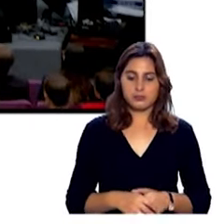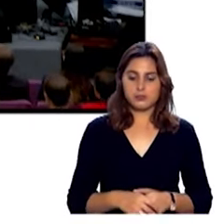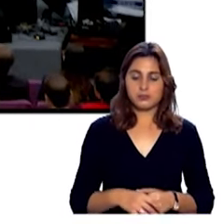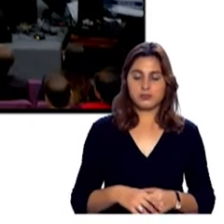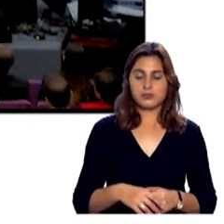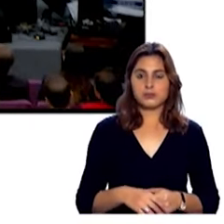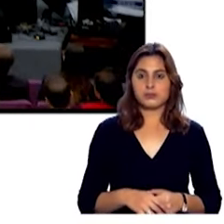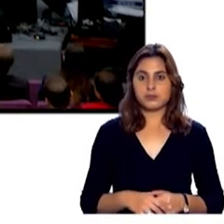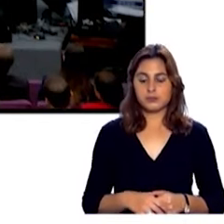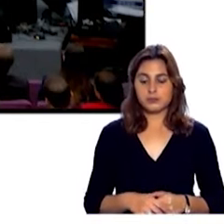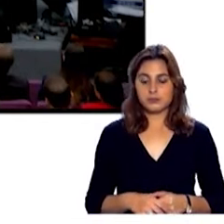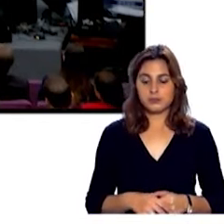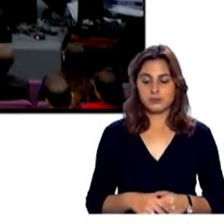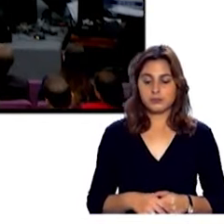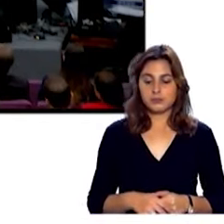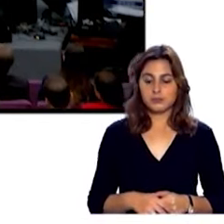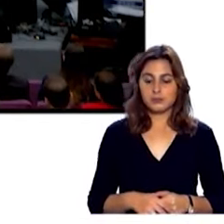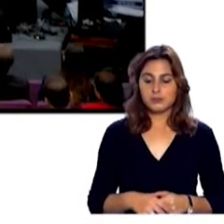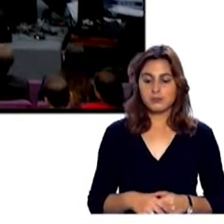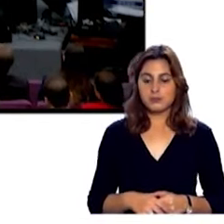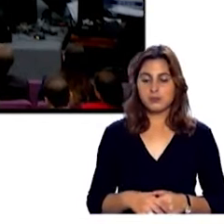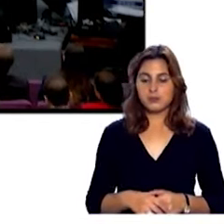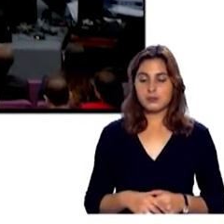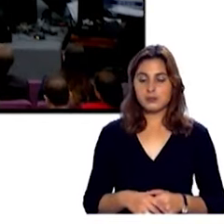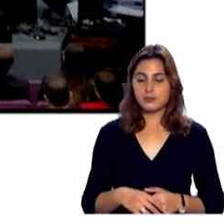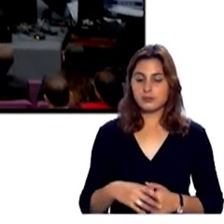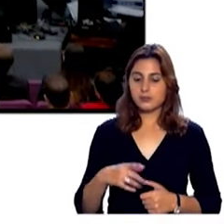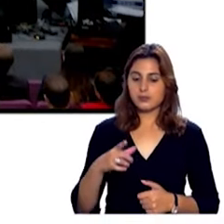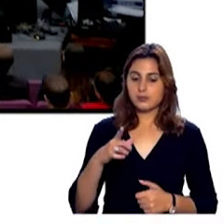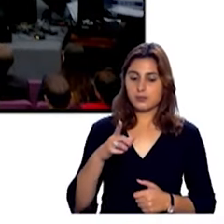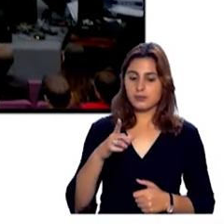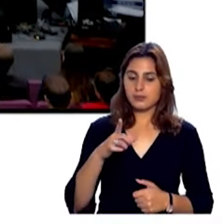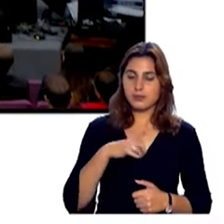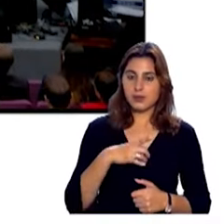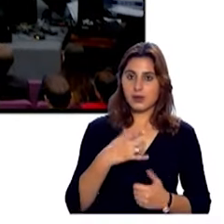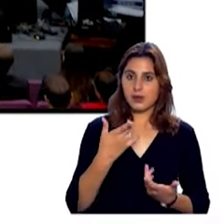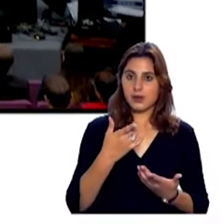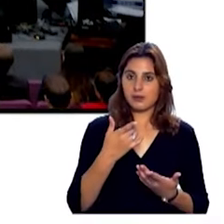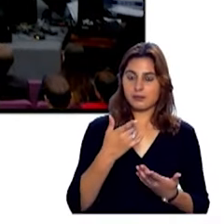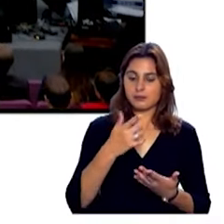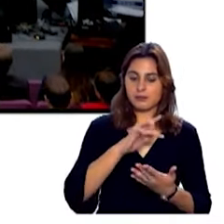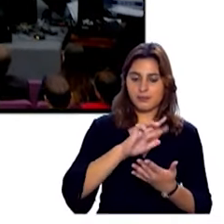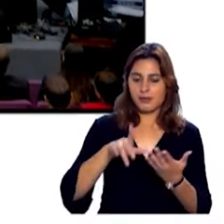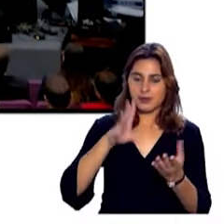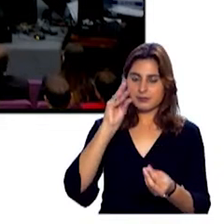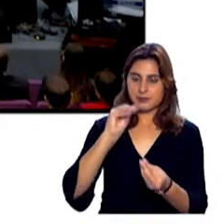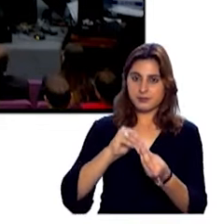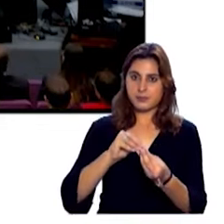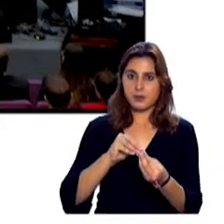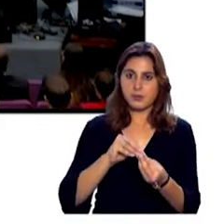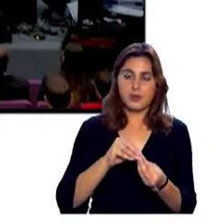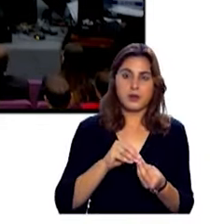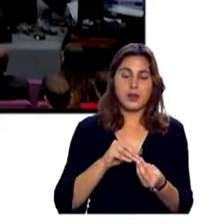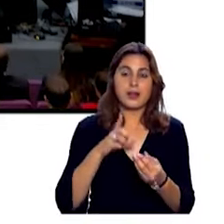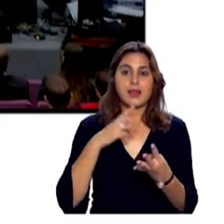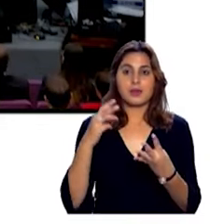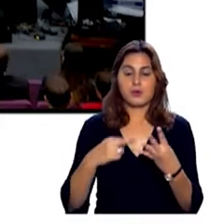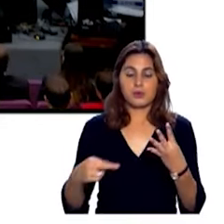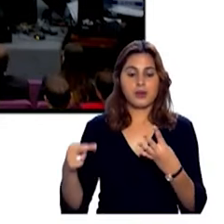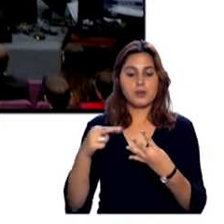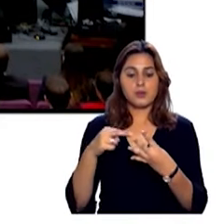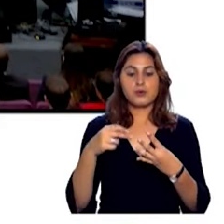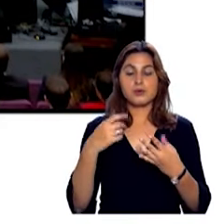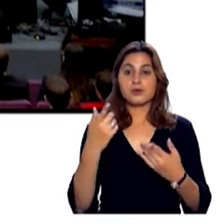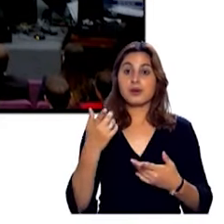consigliere da questi delegato Ad un sommario esame del ricorso riten ando che Il ricorso Sia inammissibilità